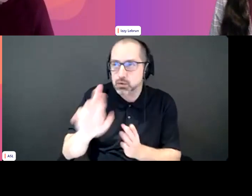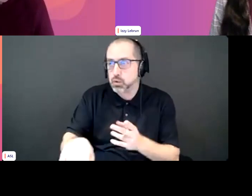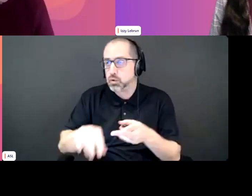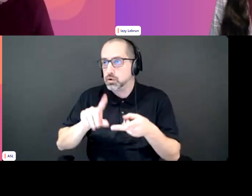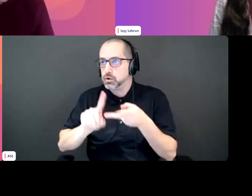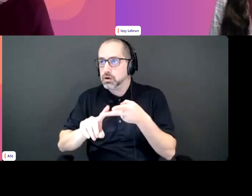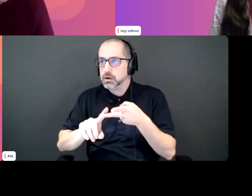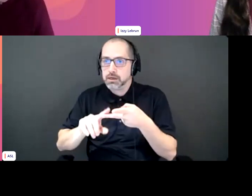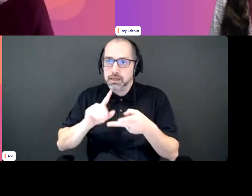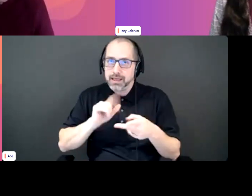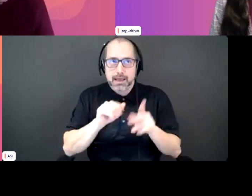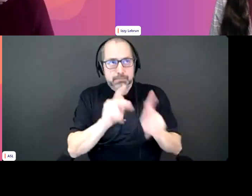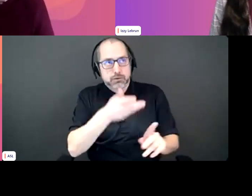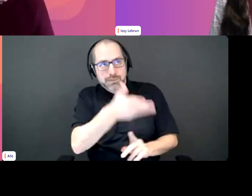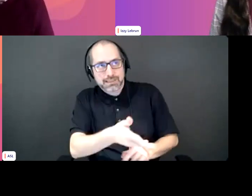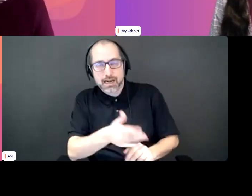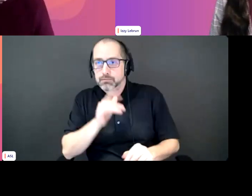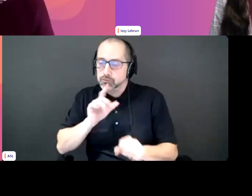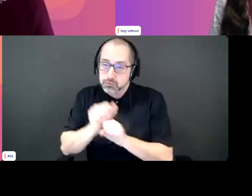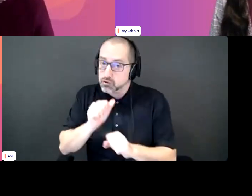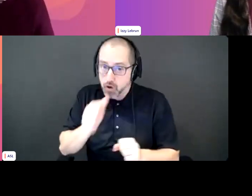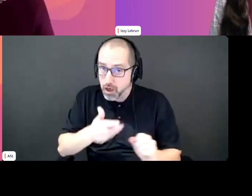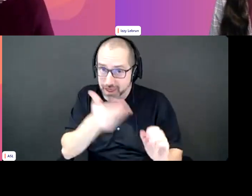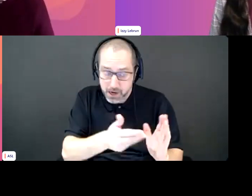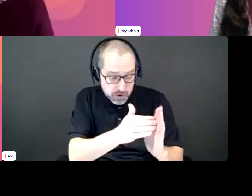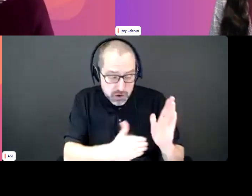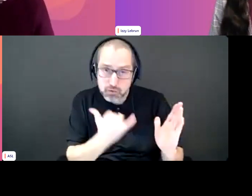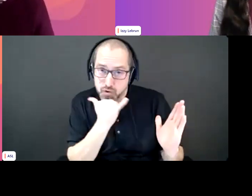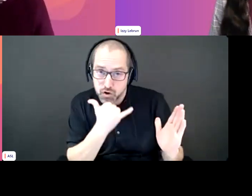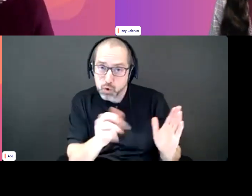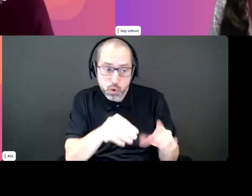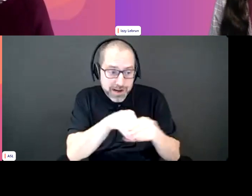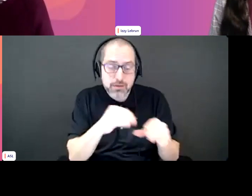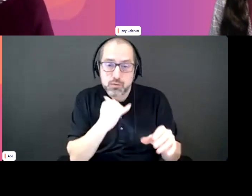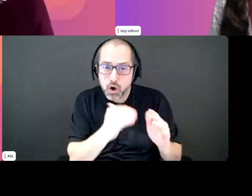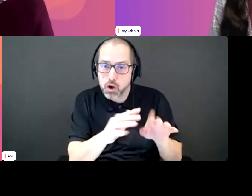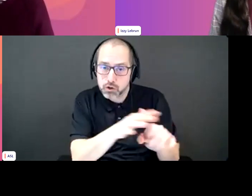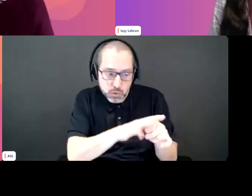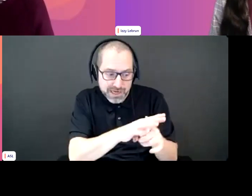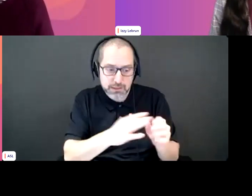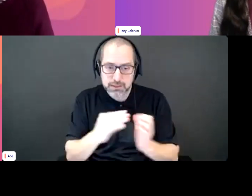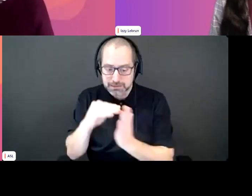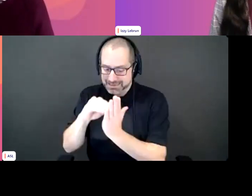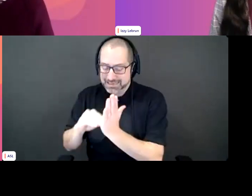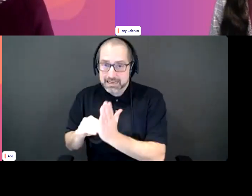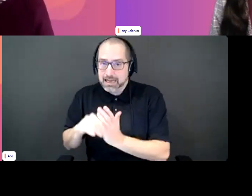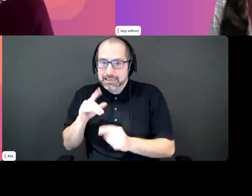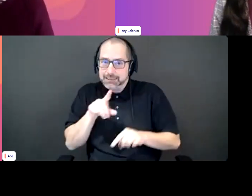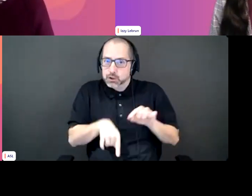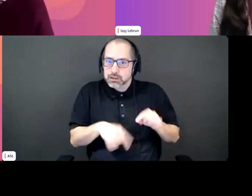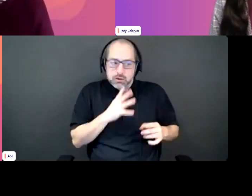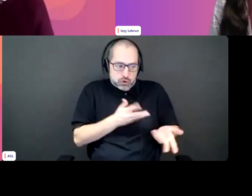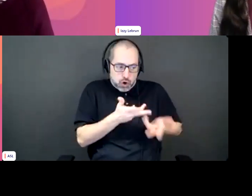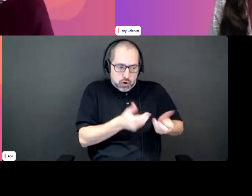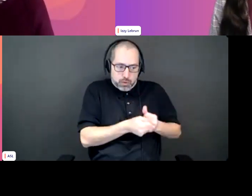elle mettait elle n'était pas là donc durant un événement elle écrivait la mauvaise date tout le mauvais endroit elle ne pouvait